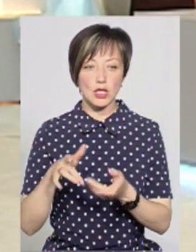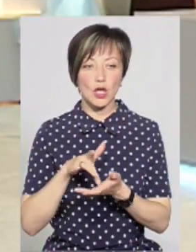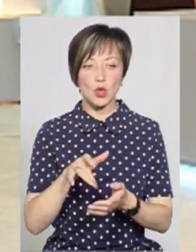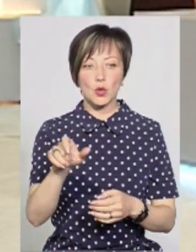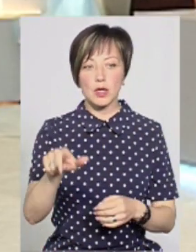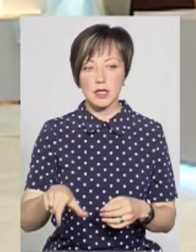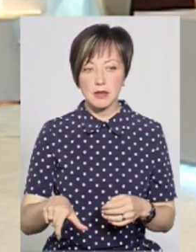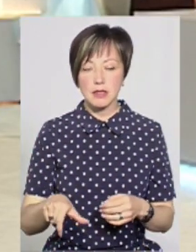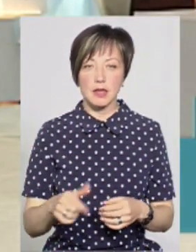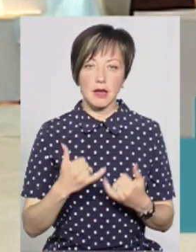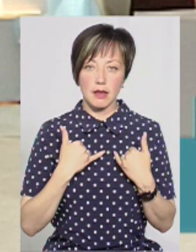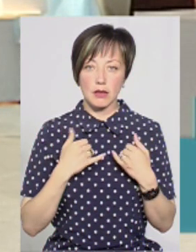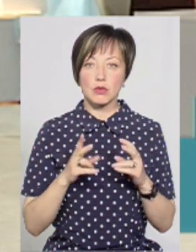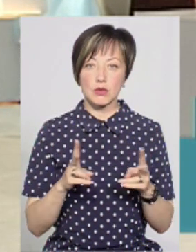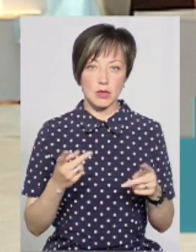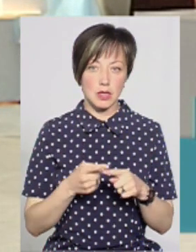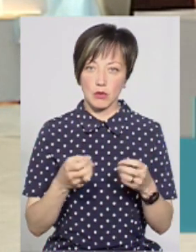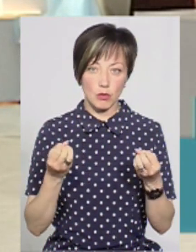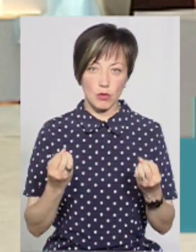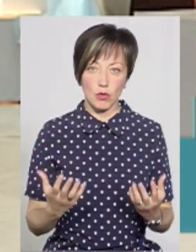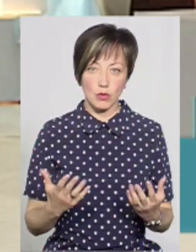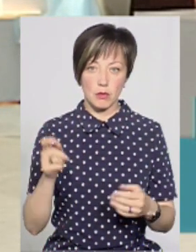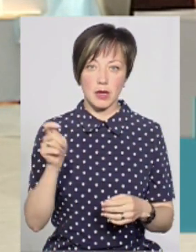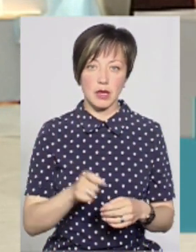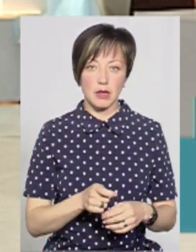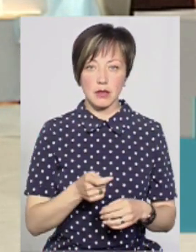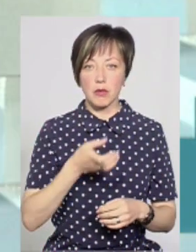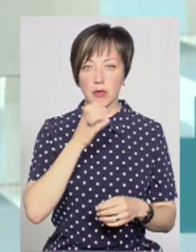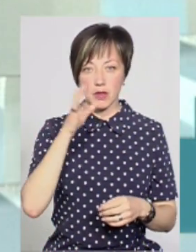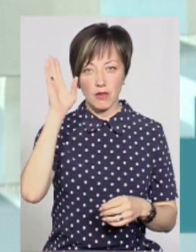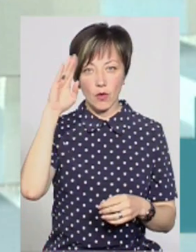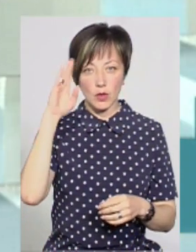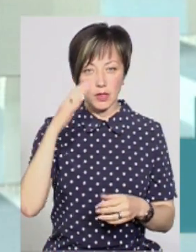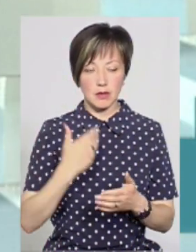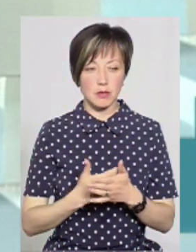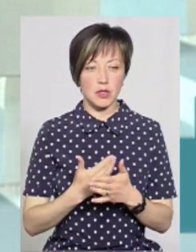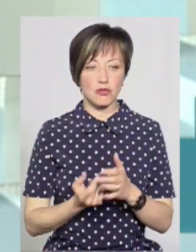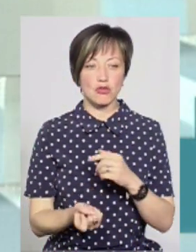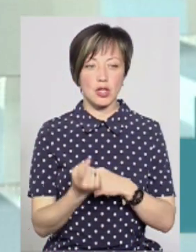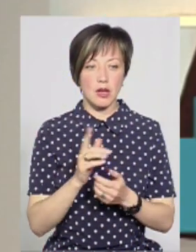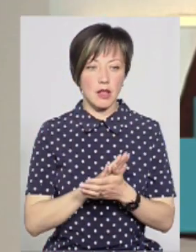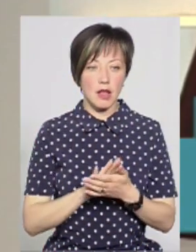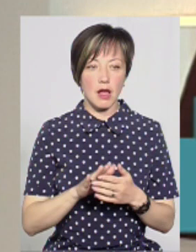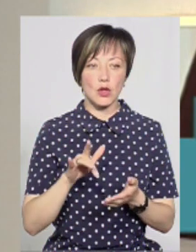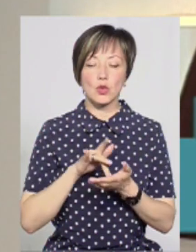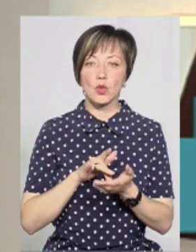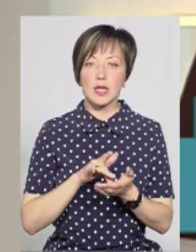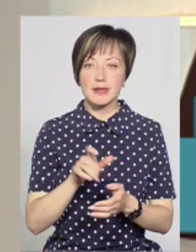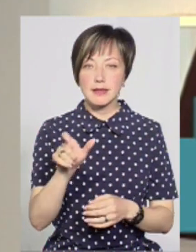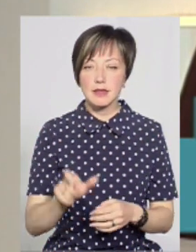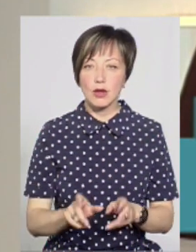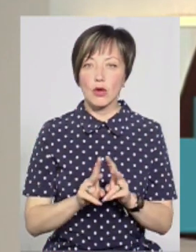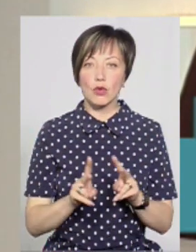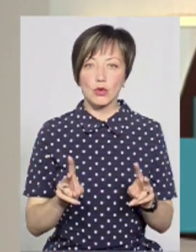туриста. Ну, турист для нас – це хто? Це не просто людина, яка приїхала попити води з джерела якогось. Турист – це